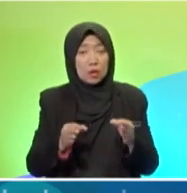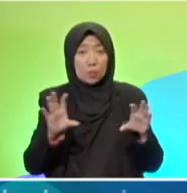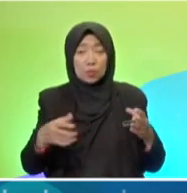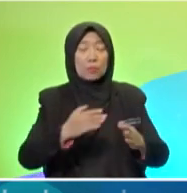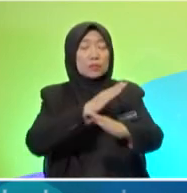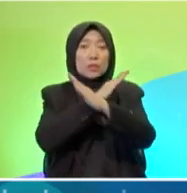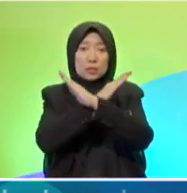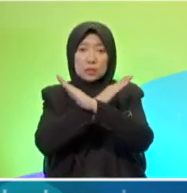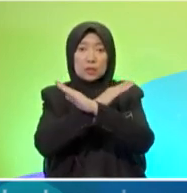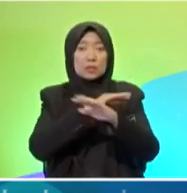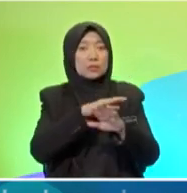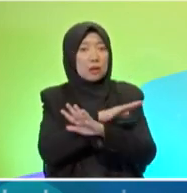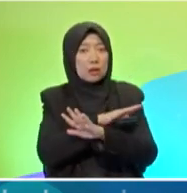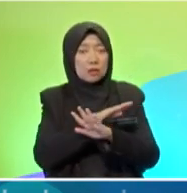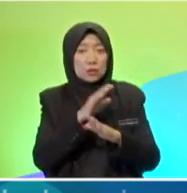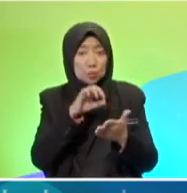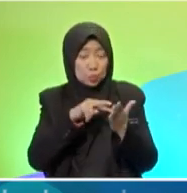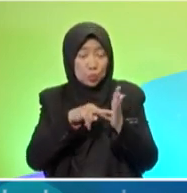jangan macam-macam